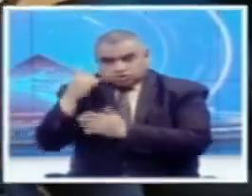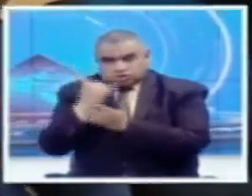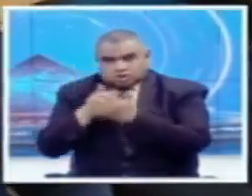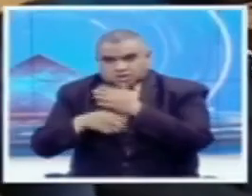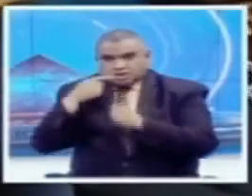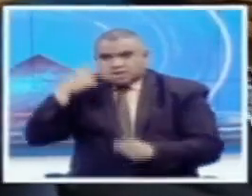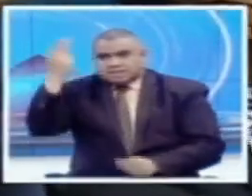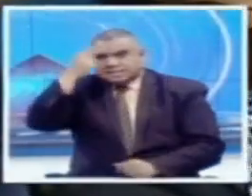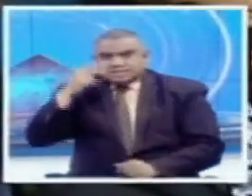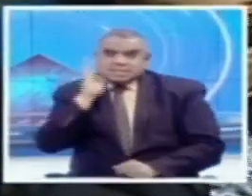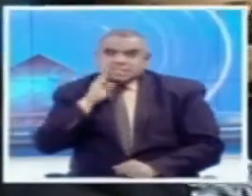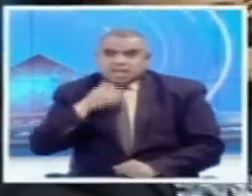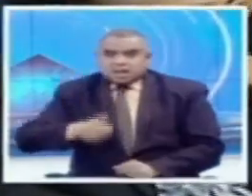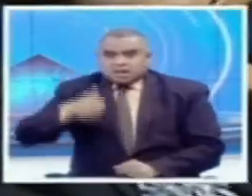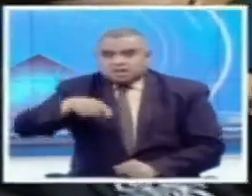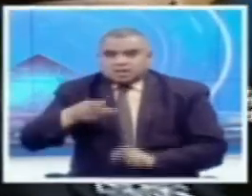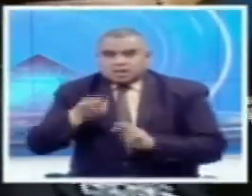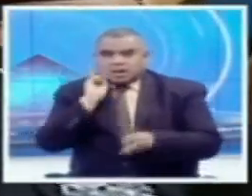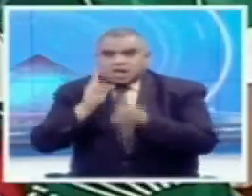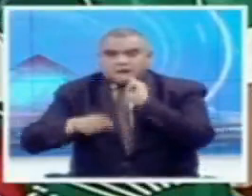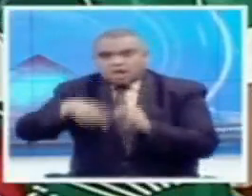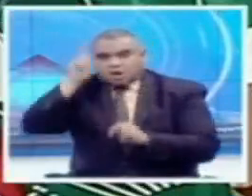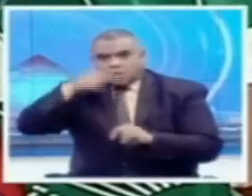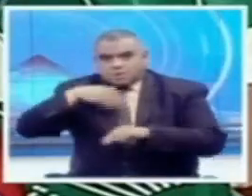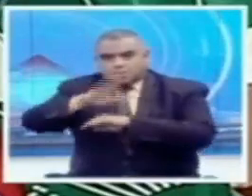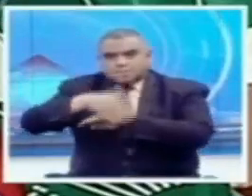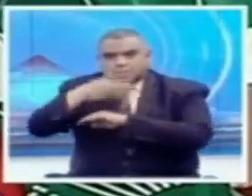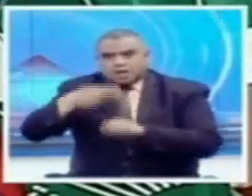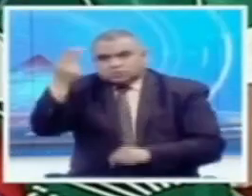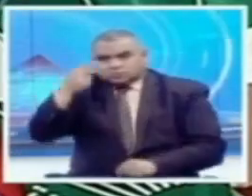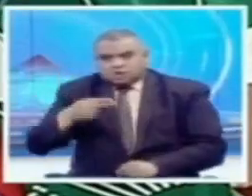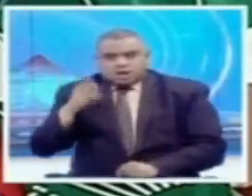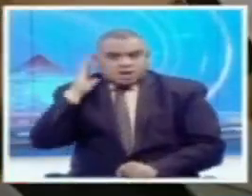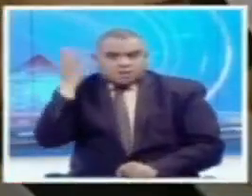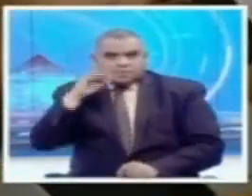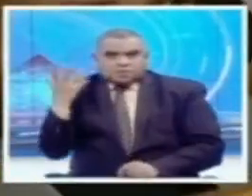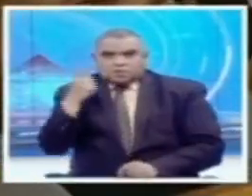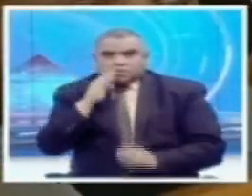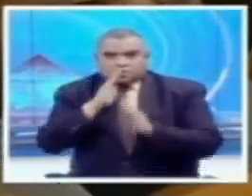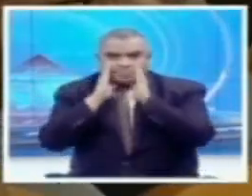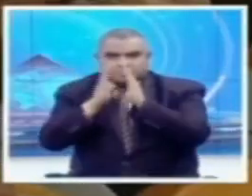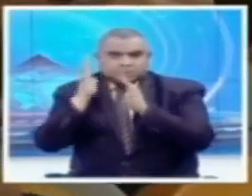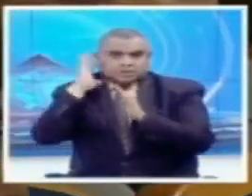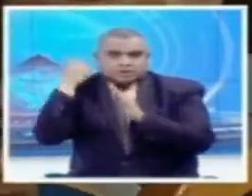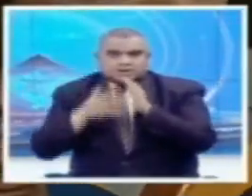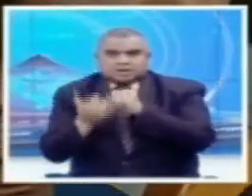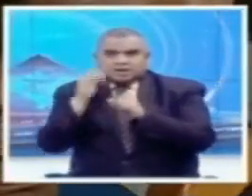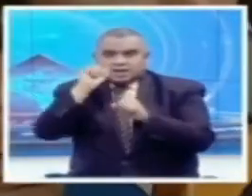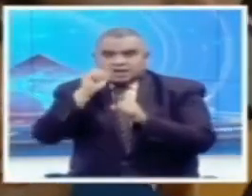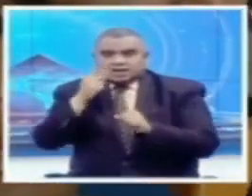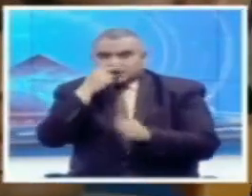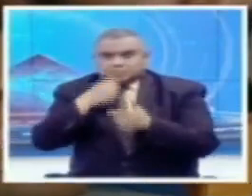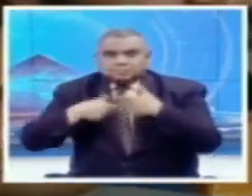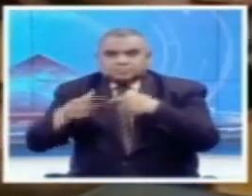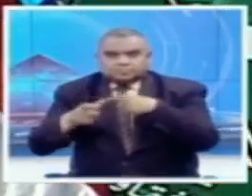زمن العولمة تم الاحتفال بيوم المخطوط العربي، تاريخ للتراث وتحديات في العولمة،